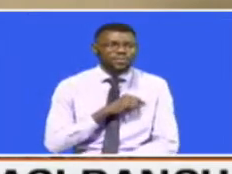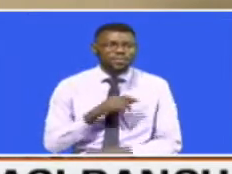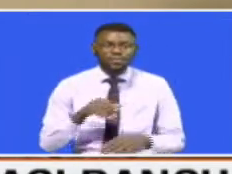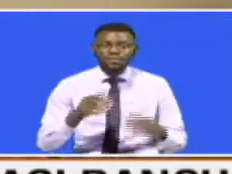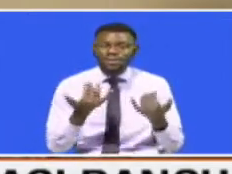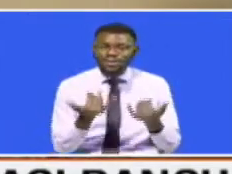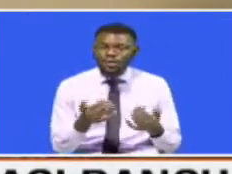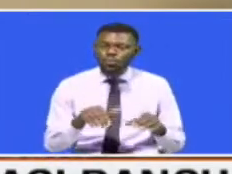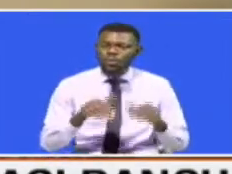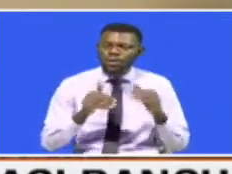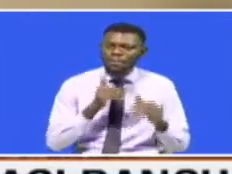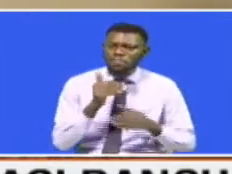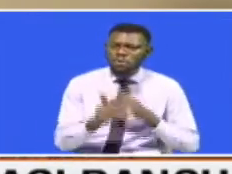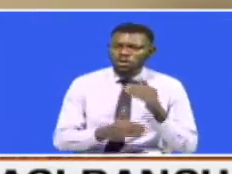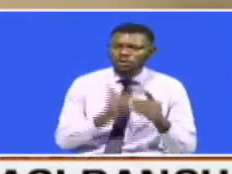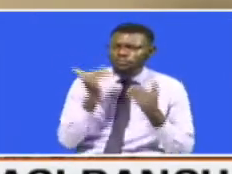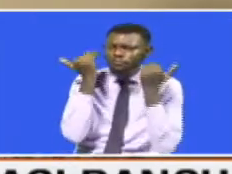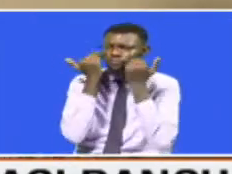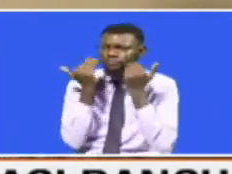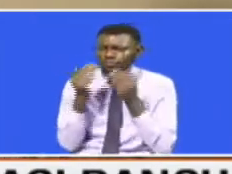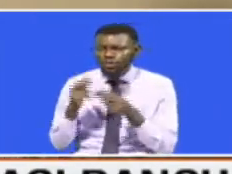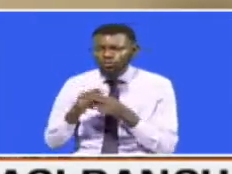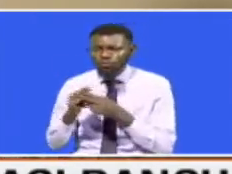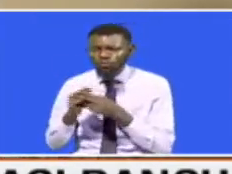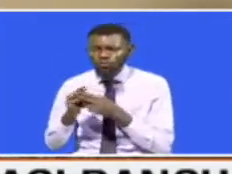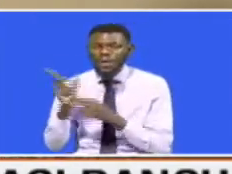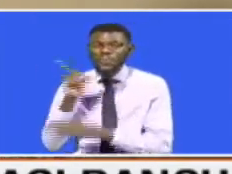tunangoja ile process ya koti ambayo iko karibu kuisha